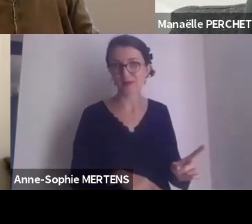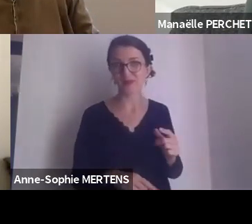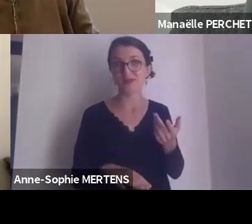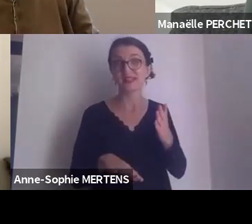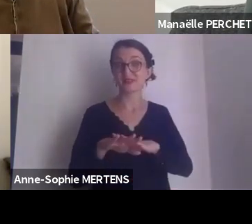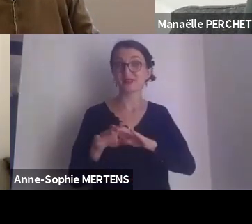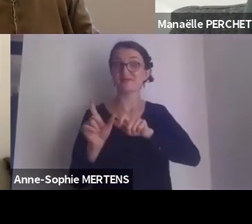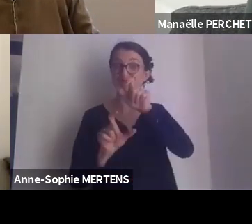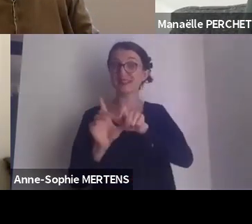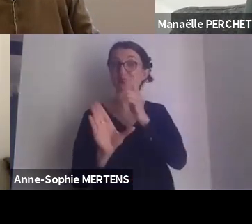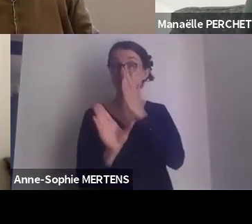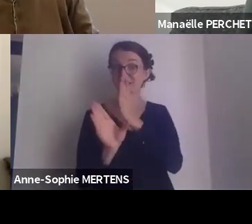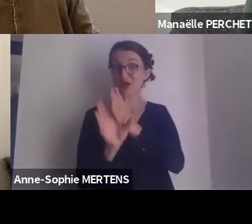là-dessus.